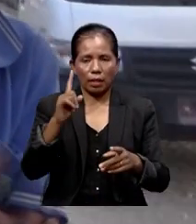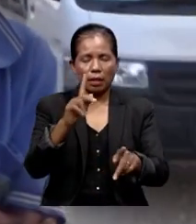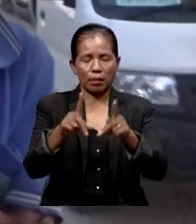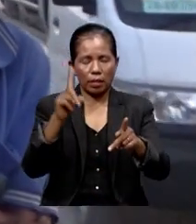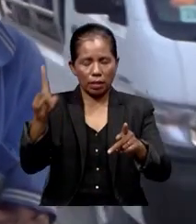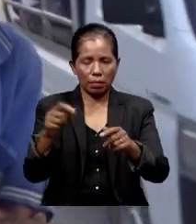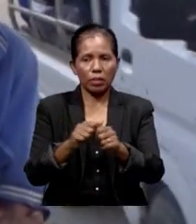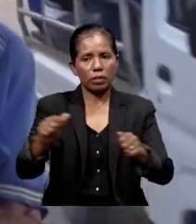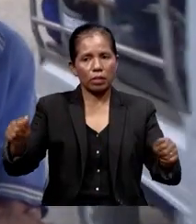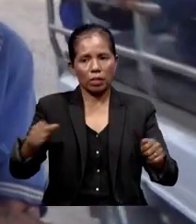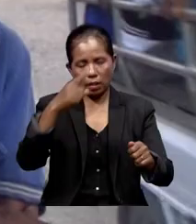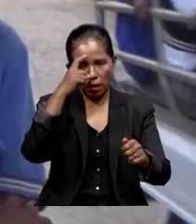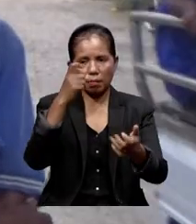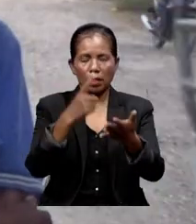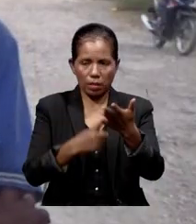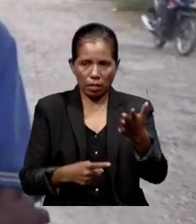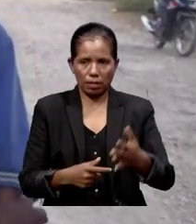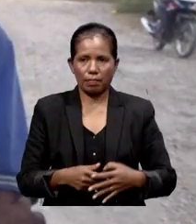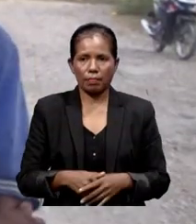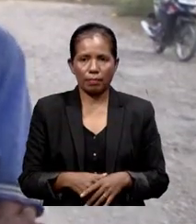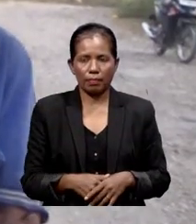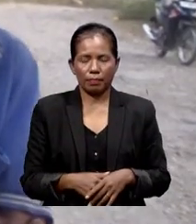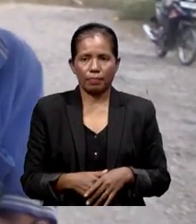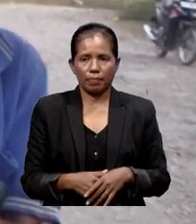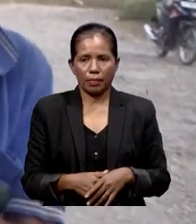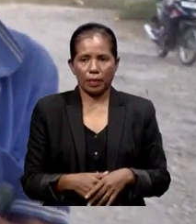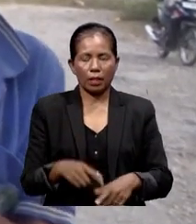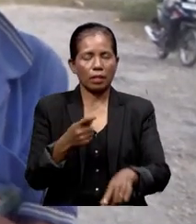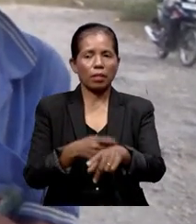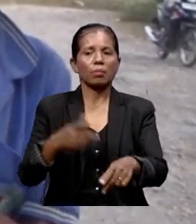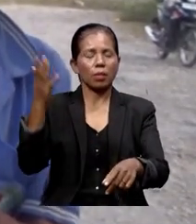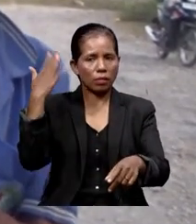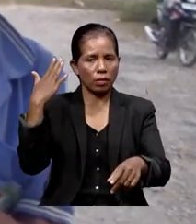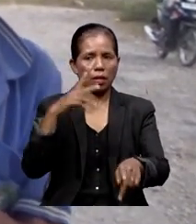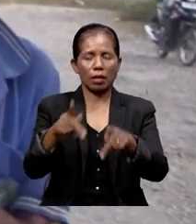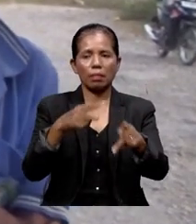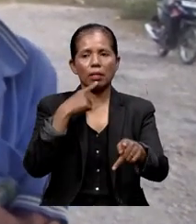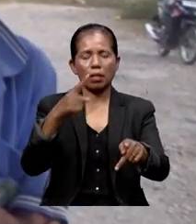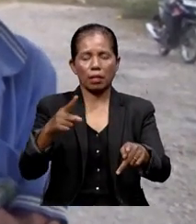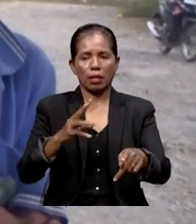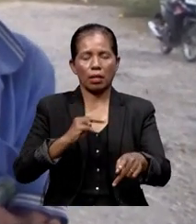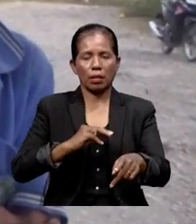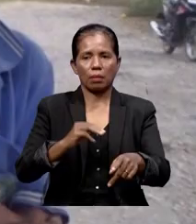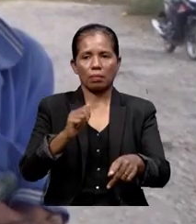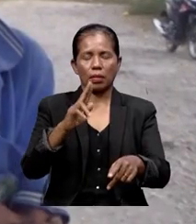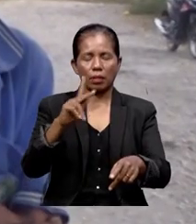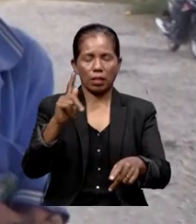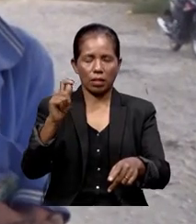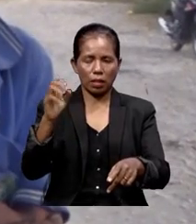Ida mai sukat, husi kelarite tamba saida. Ya tempo ulu, ema reang katak mau Qatar ne ema fununain